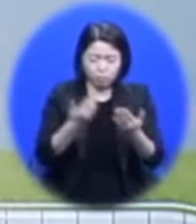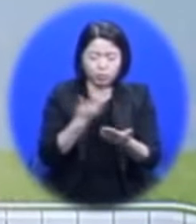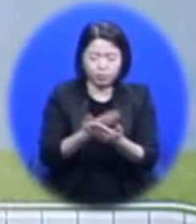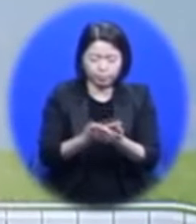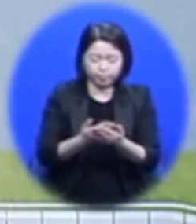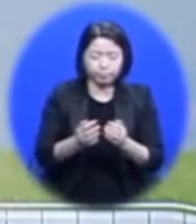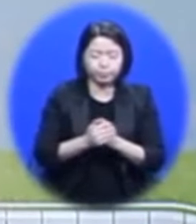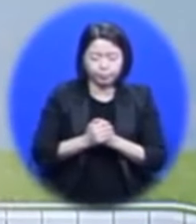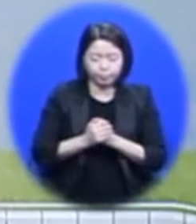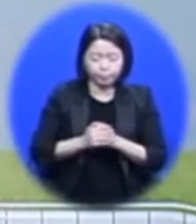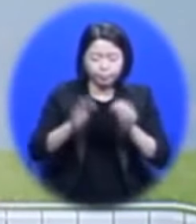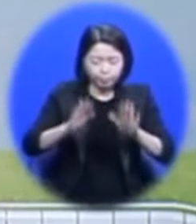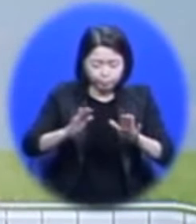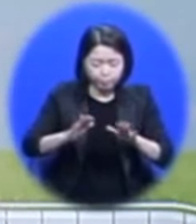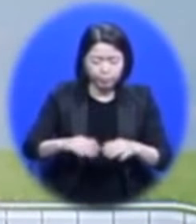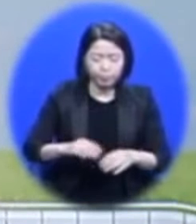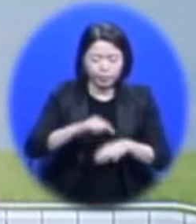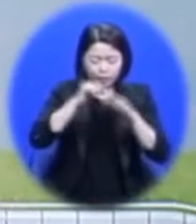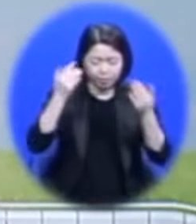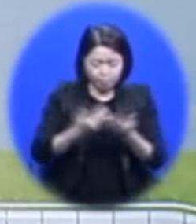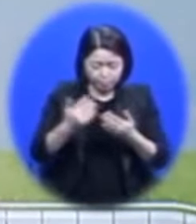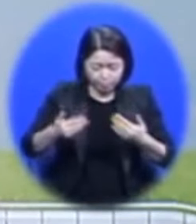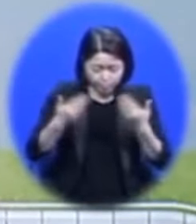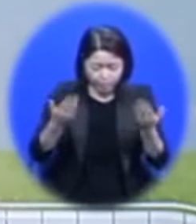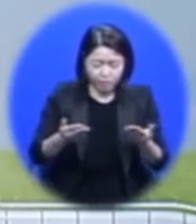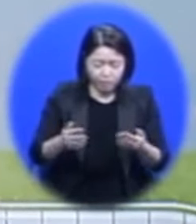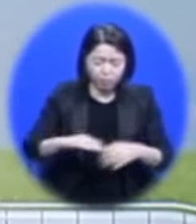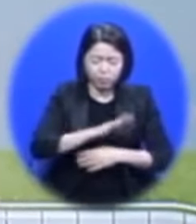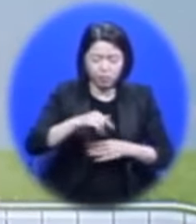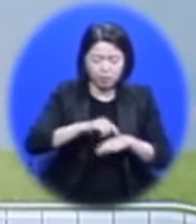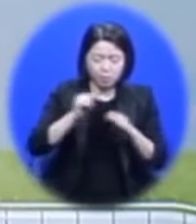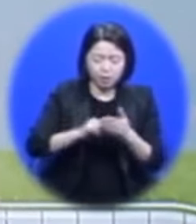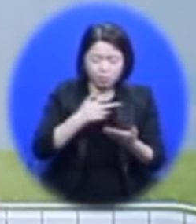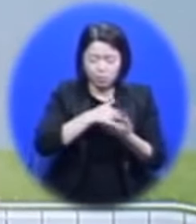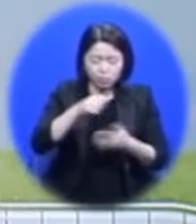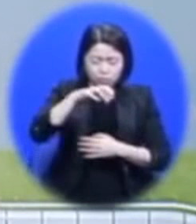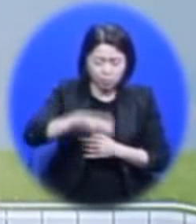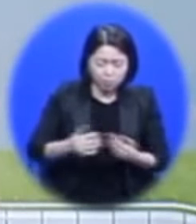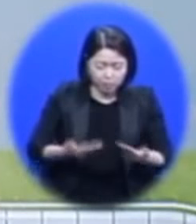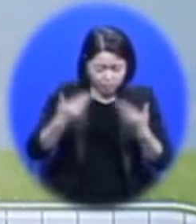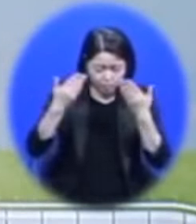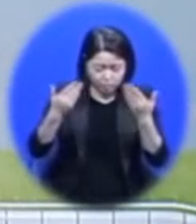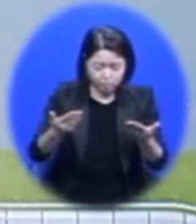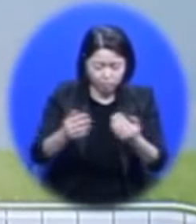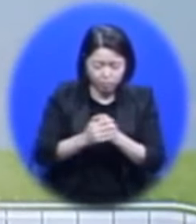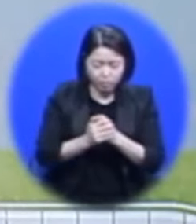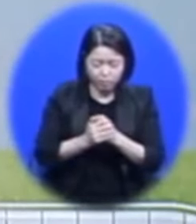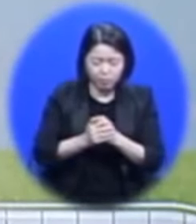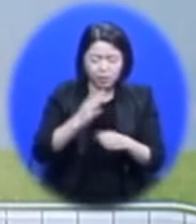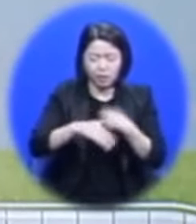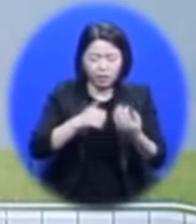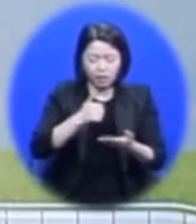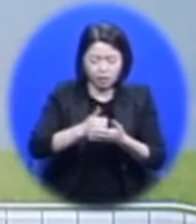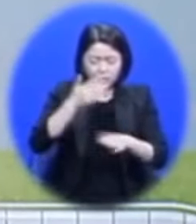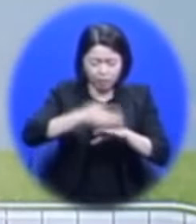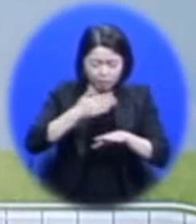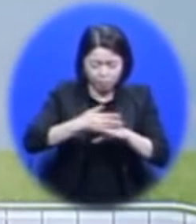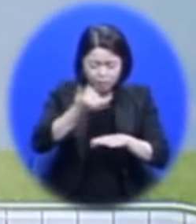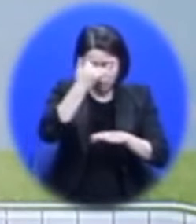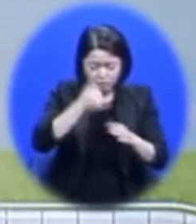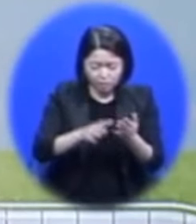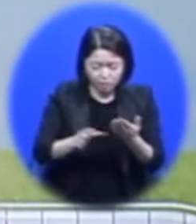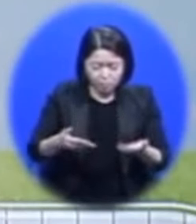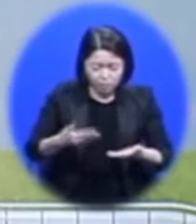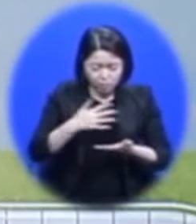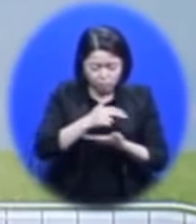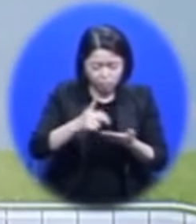이루어주시옵소서. 오늘도 전심으로 저희들의 마음을 주님 앞에 드리려고 하나님의 감사의 예물을